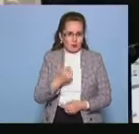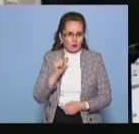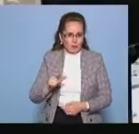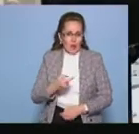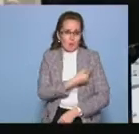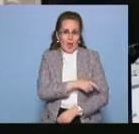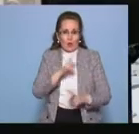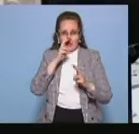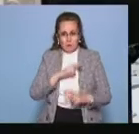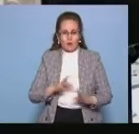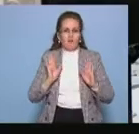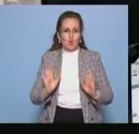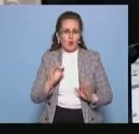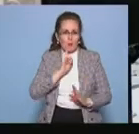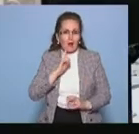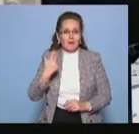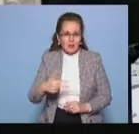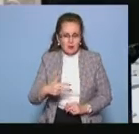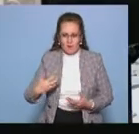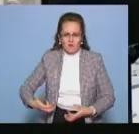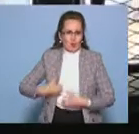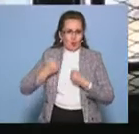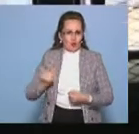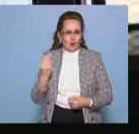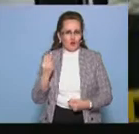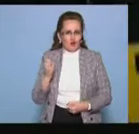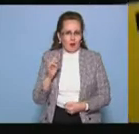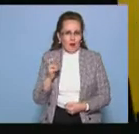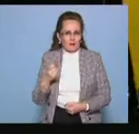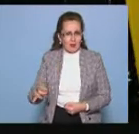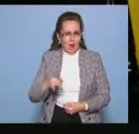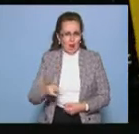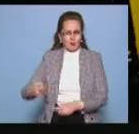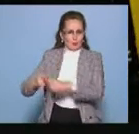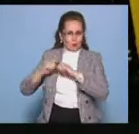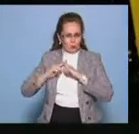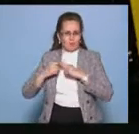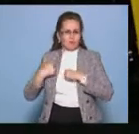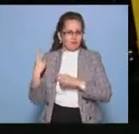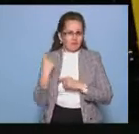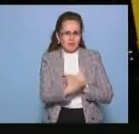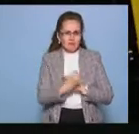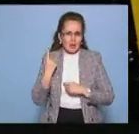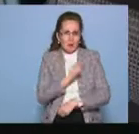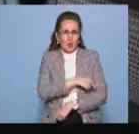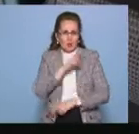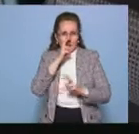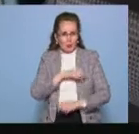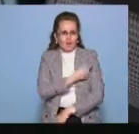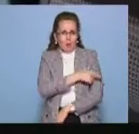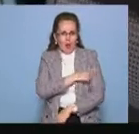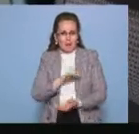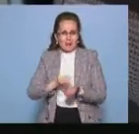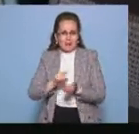прошли всего 30 из них. Выручал Шарканский район. На своем автомобиле совершали дополнительные рейсы для соседей. Теперь Дебёсцы